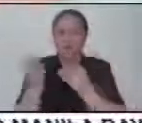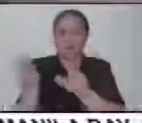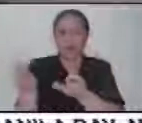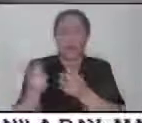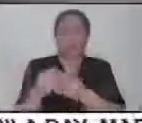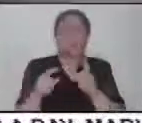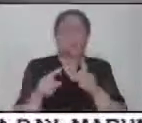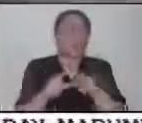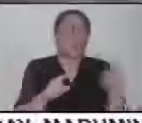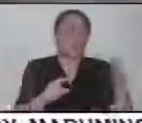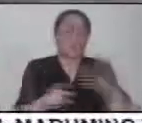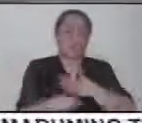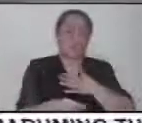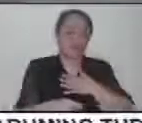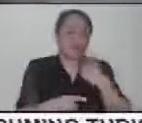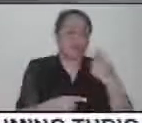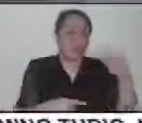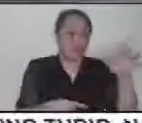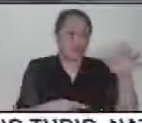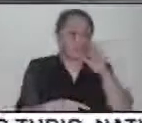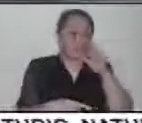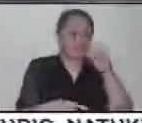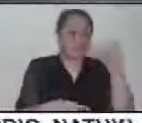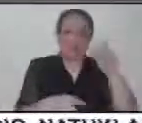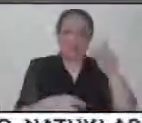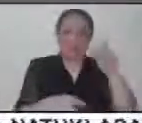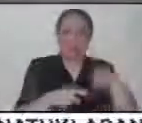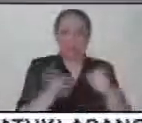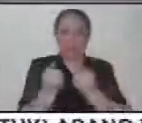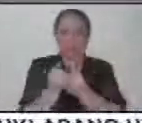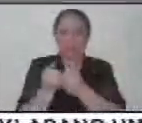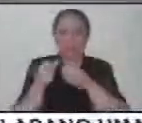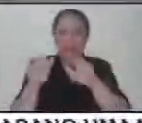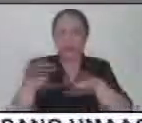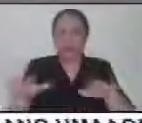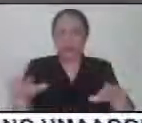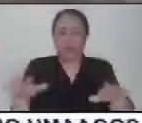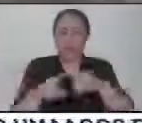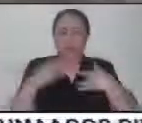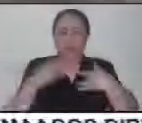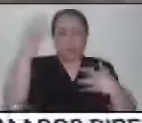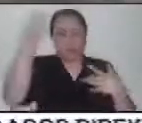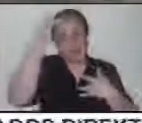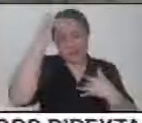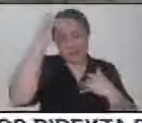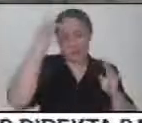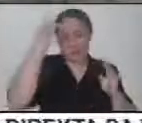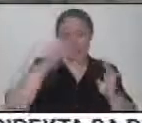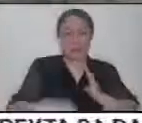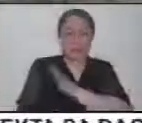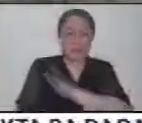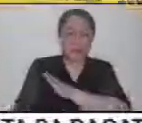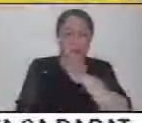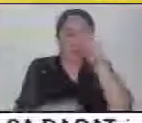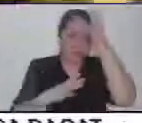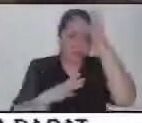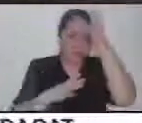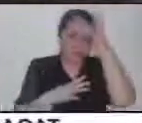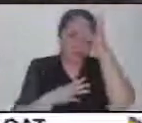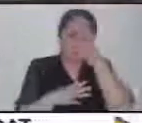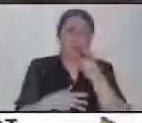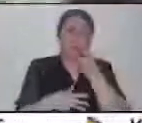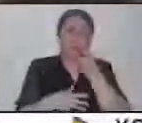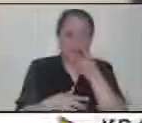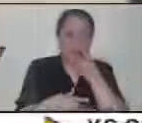insidente. Pag-uusapan pa ng mga anak ang tungkol sa pangangalaga sa siyam na anak ni Ameline. Hustisya naman ang hiling ng pamilya